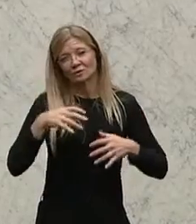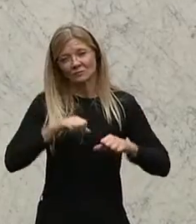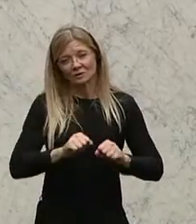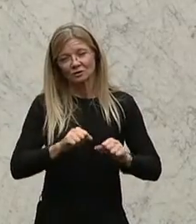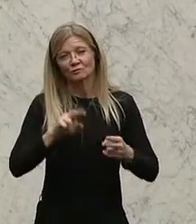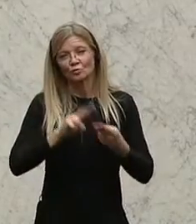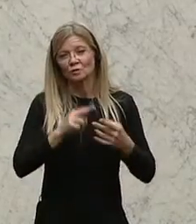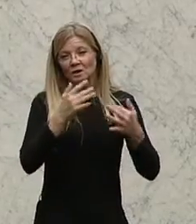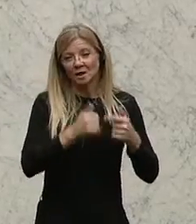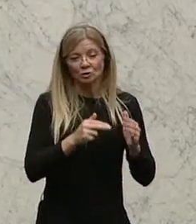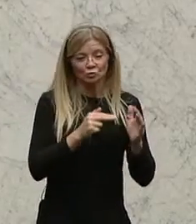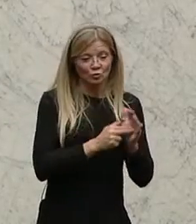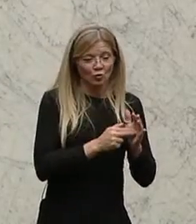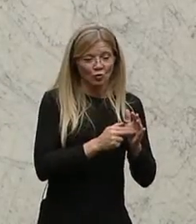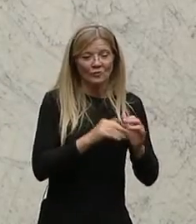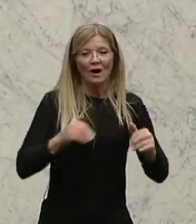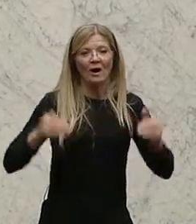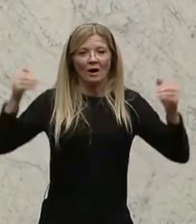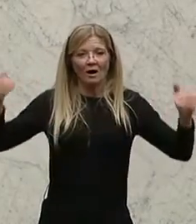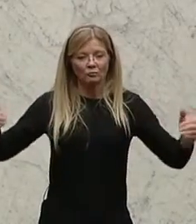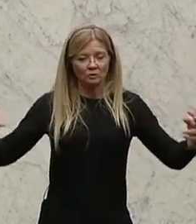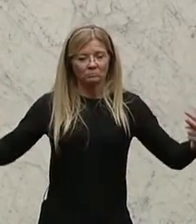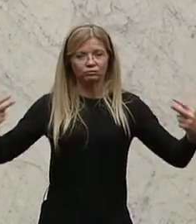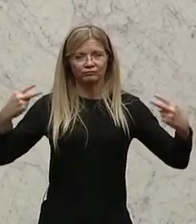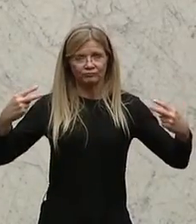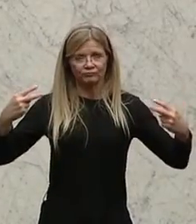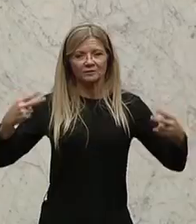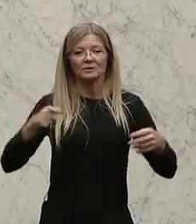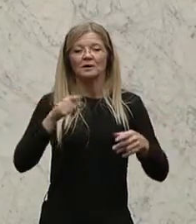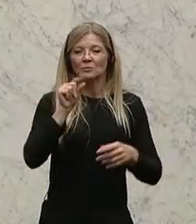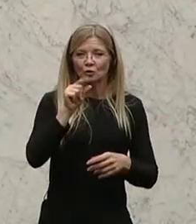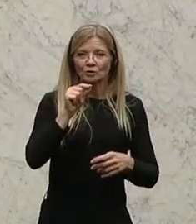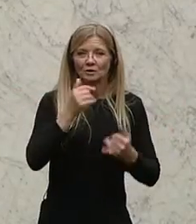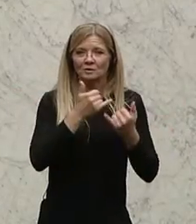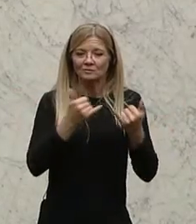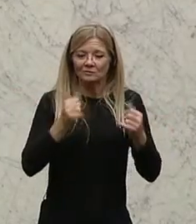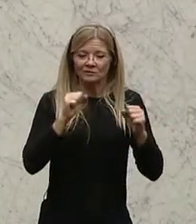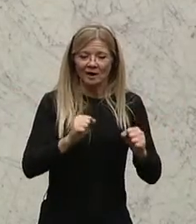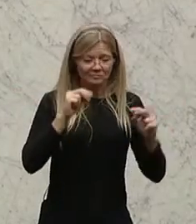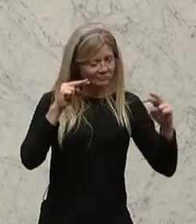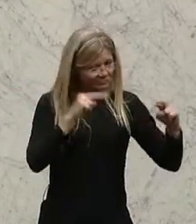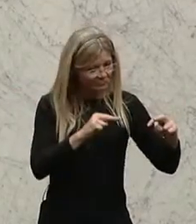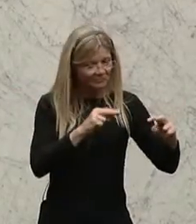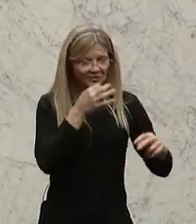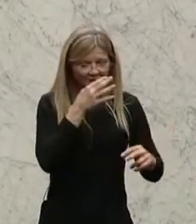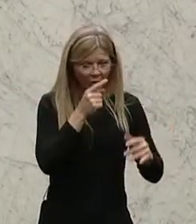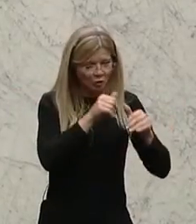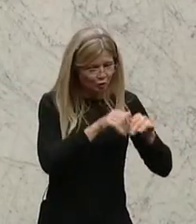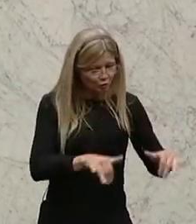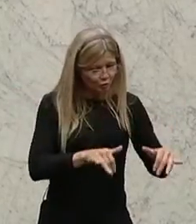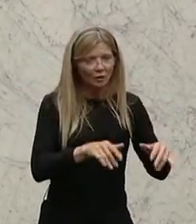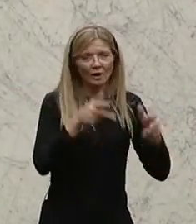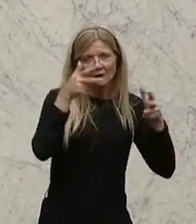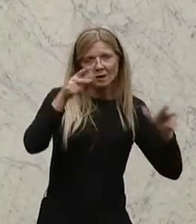und Rechnungshof, welche zu einer Vermehrung und Vertiefung der Betrachtung der Struktur der